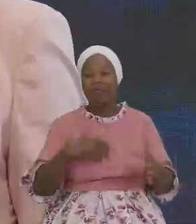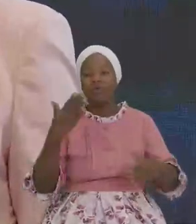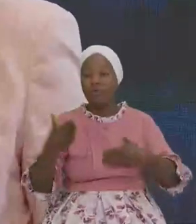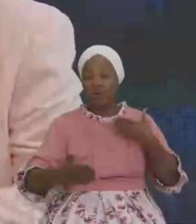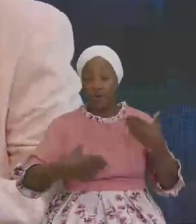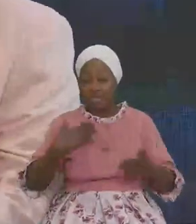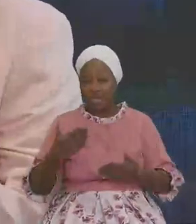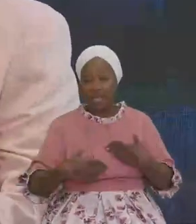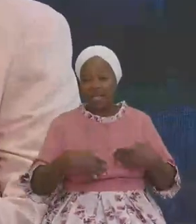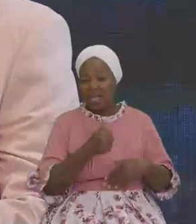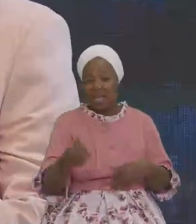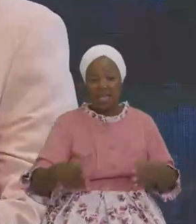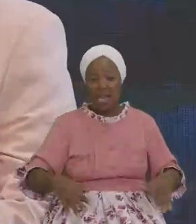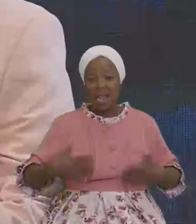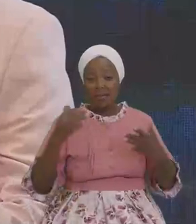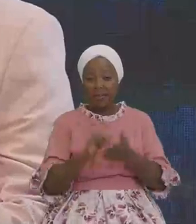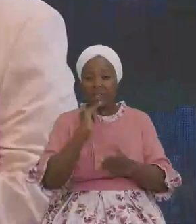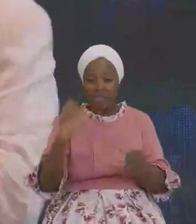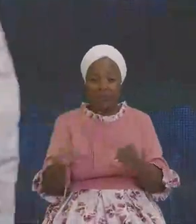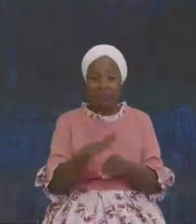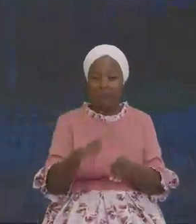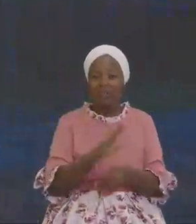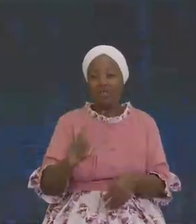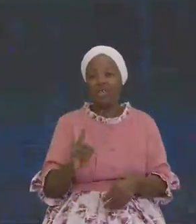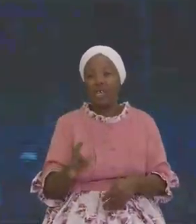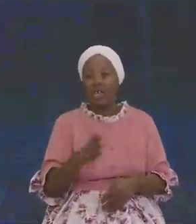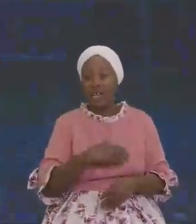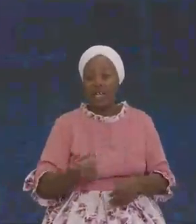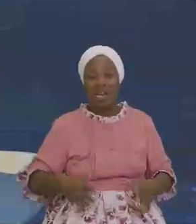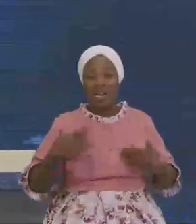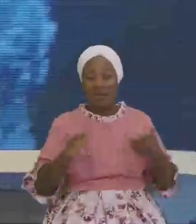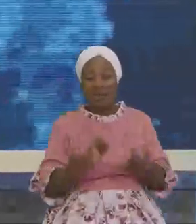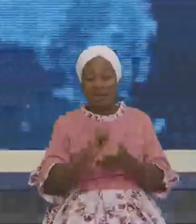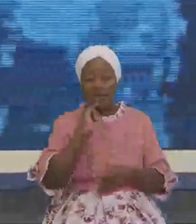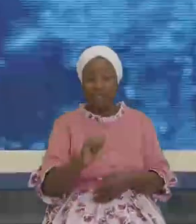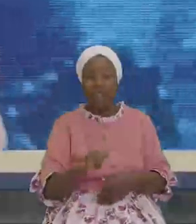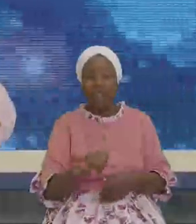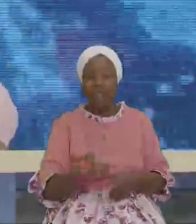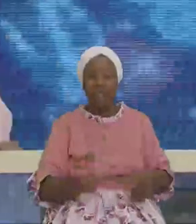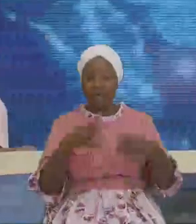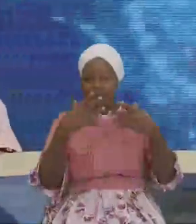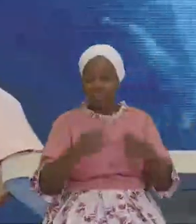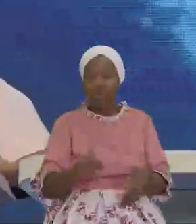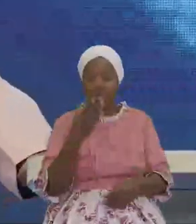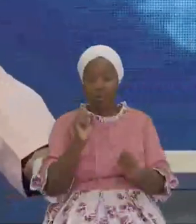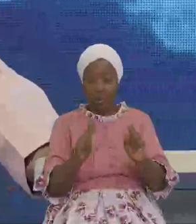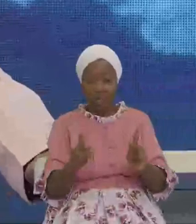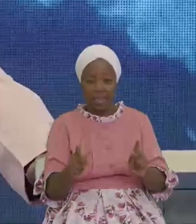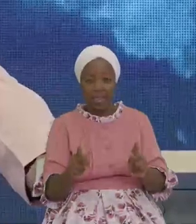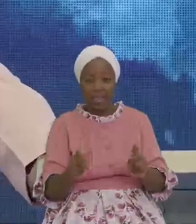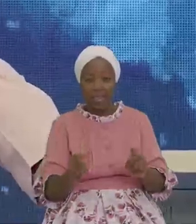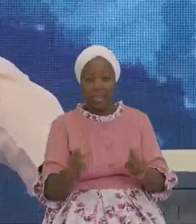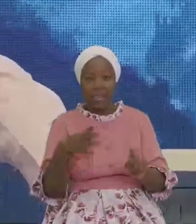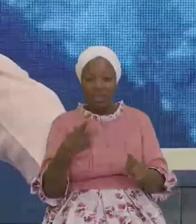bonheur, vous voulez une vie de joie, vous voulez une vie accomplie, vous voulez une